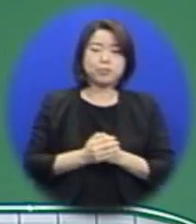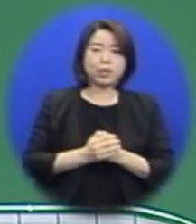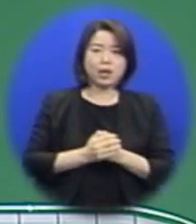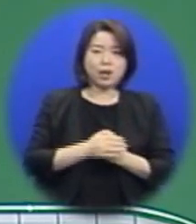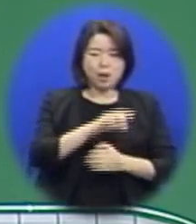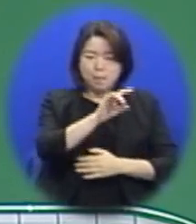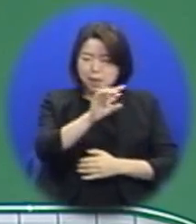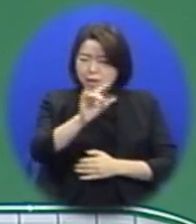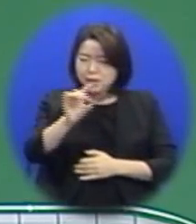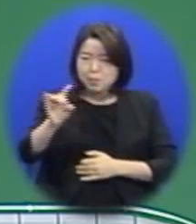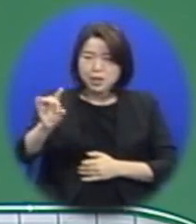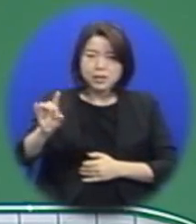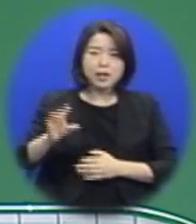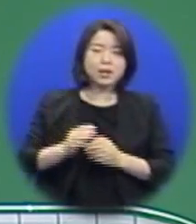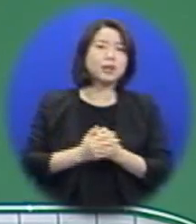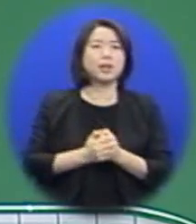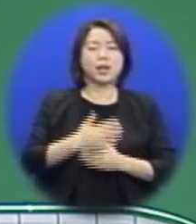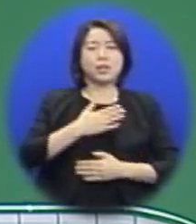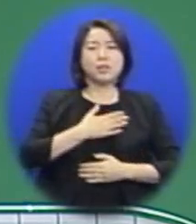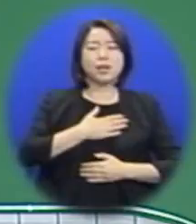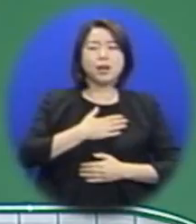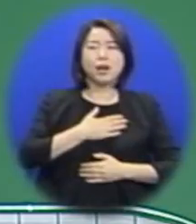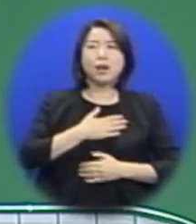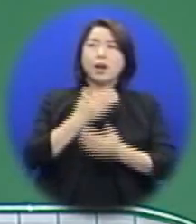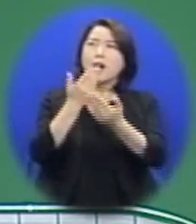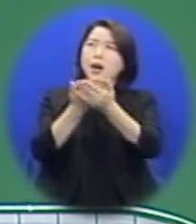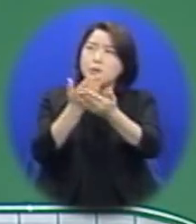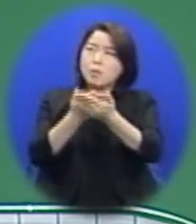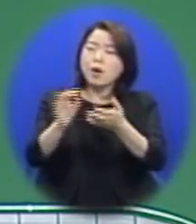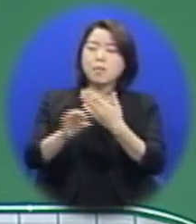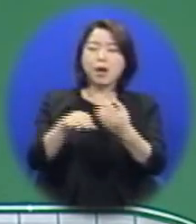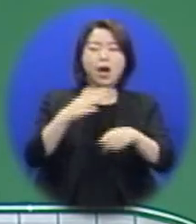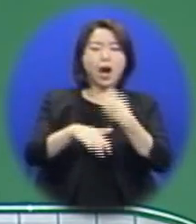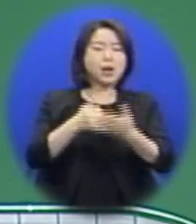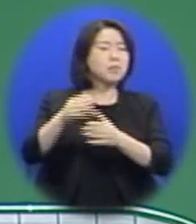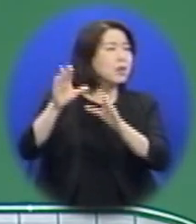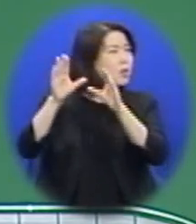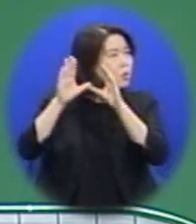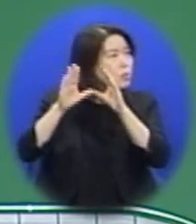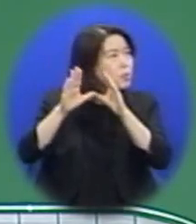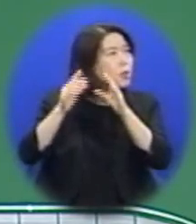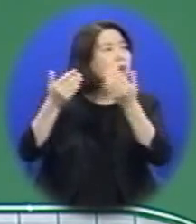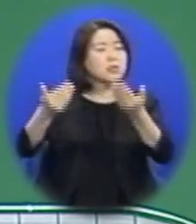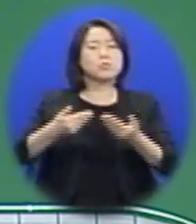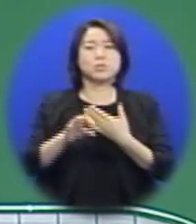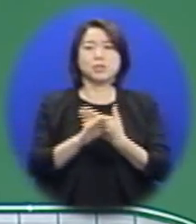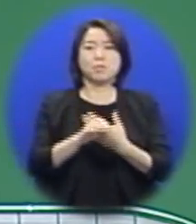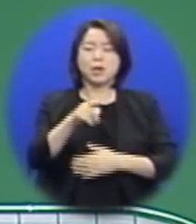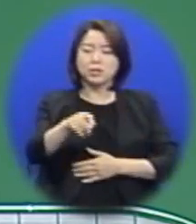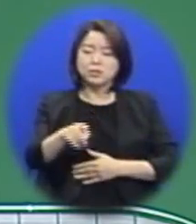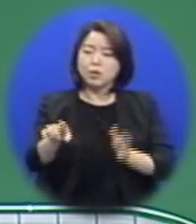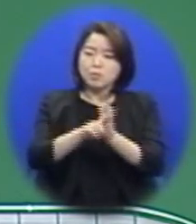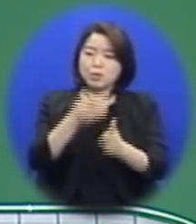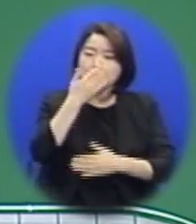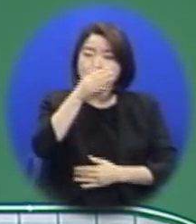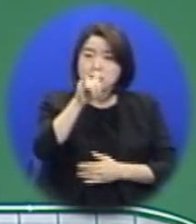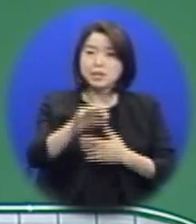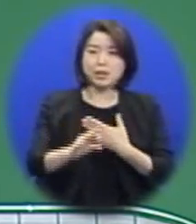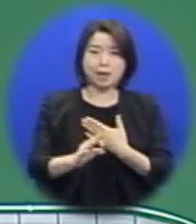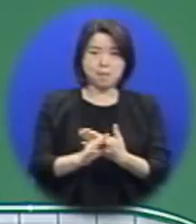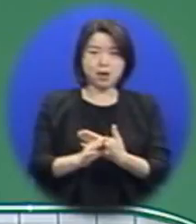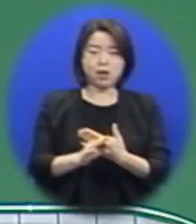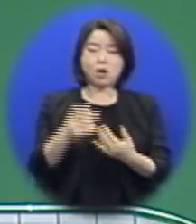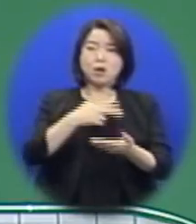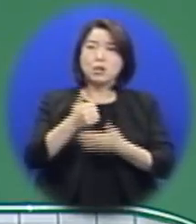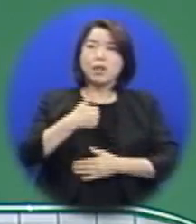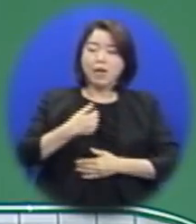하나같이 내가 하나님께 구하면 하나님이 들어주시기만 한다면, 그걸 믿을 수만 있다면, 주님이